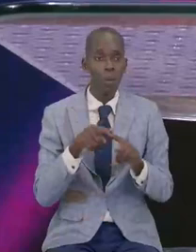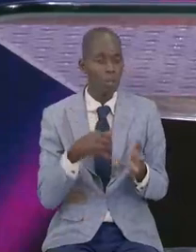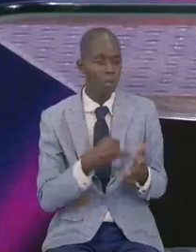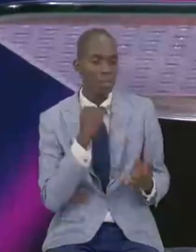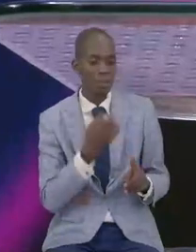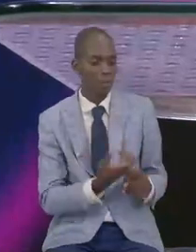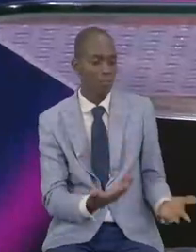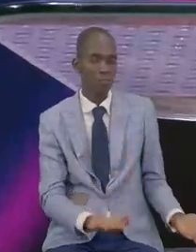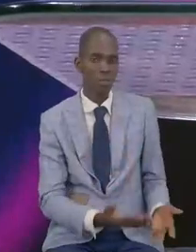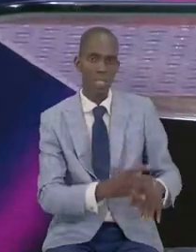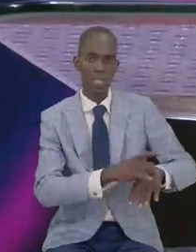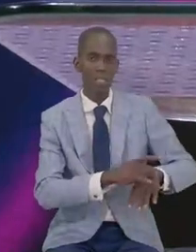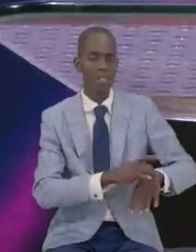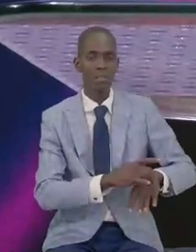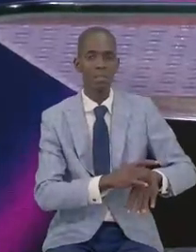terrestre.